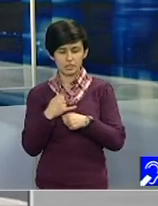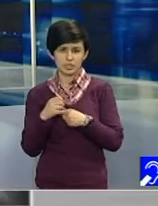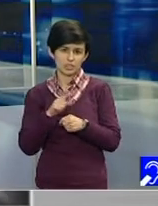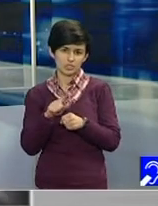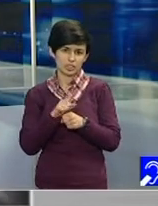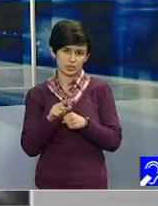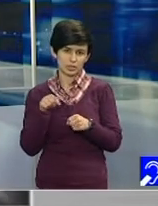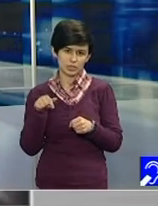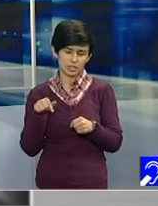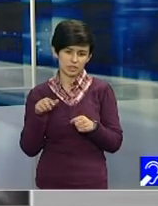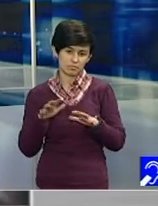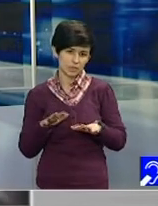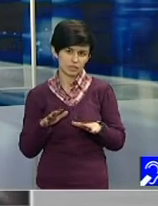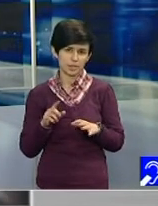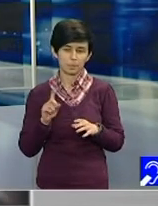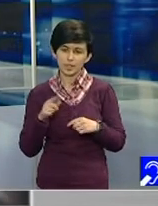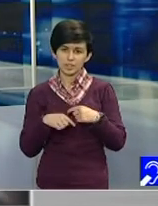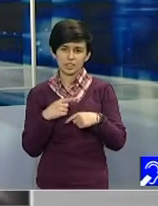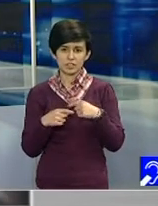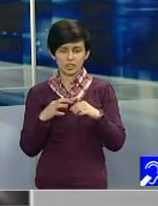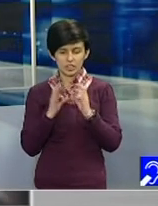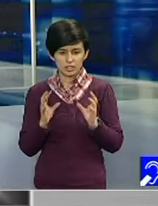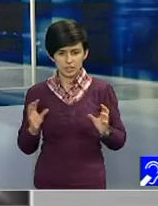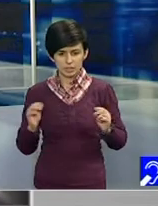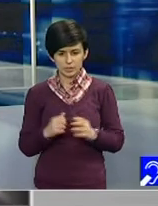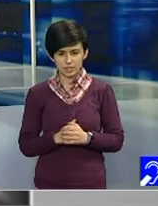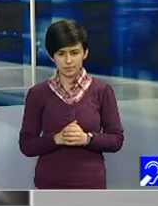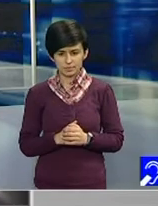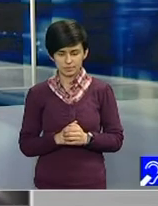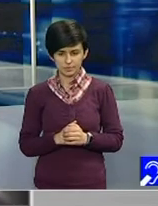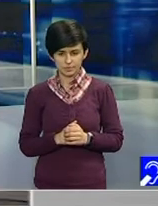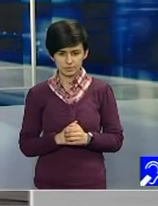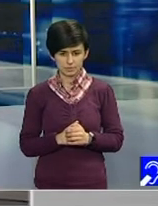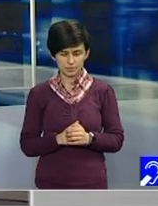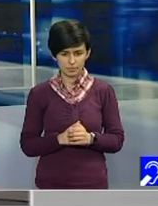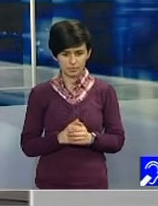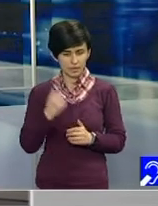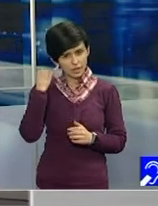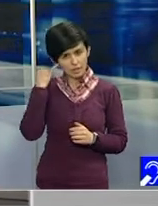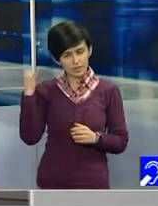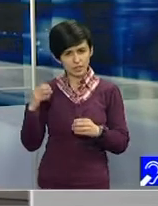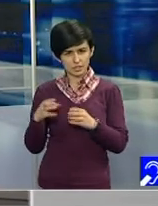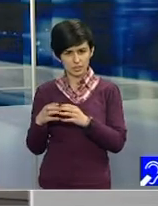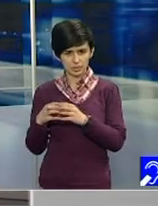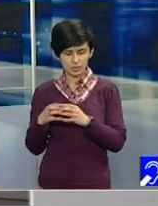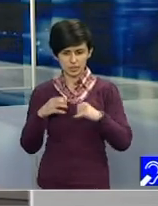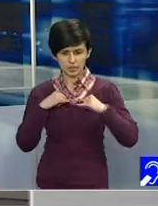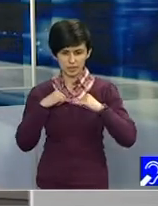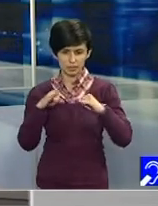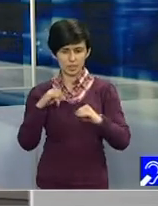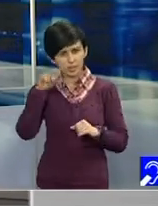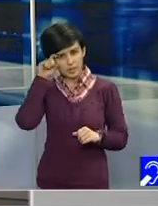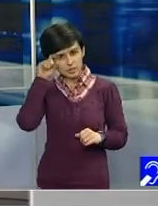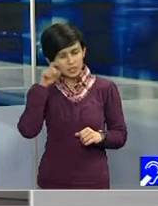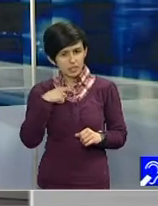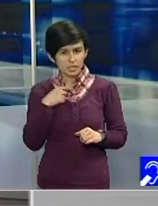gen nu se desfășoară doar în România. Exact. Programul sau conceptul de comunitate Temerarii am considerat că ar fi